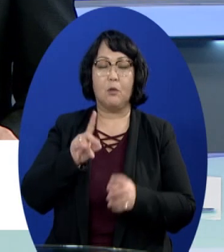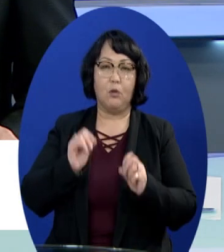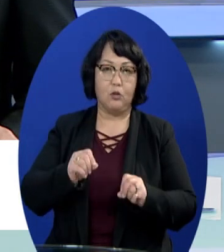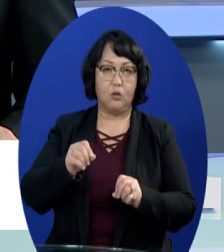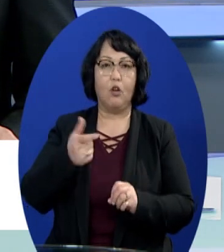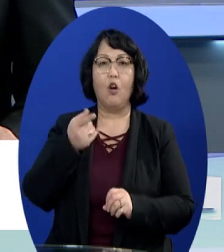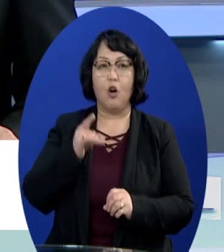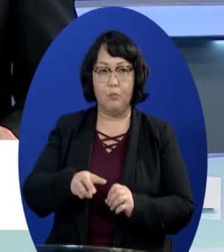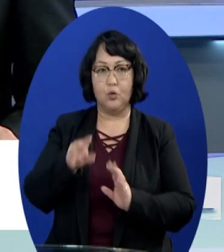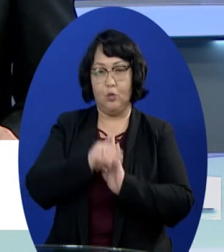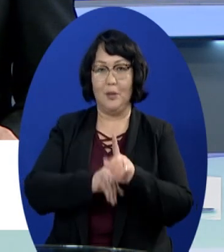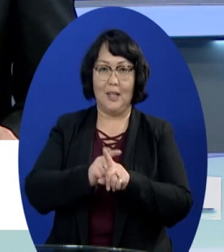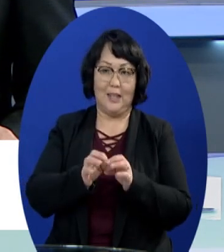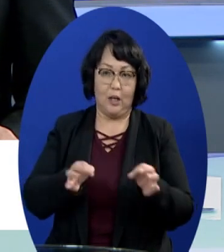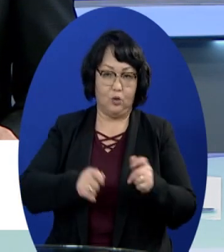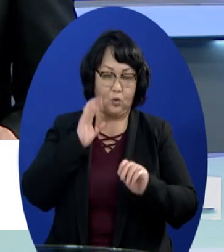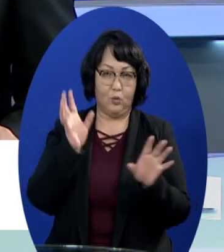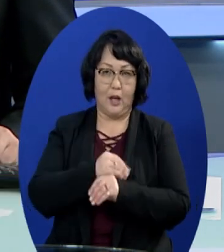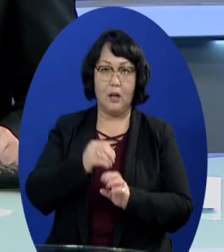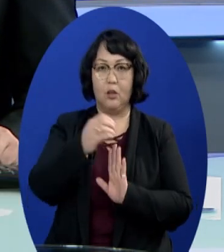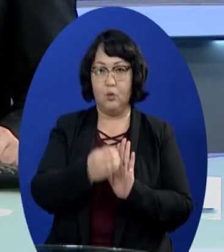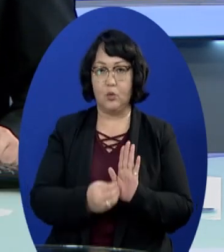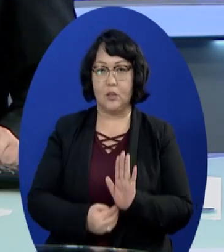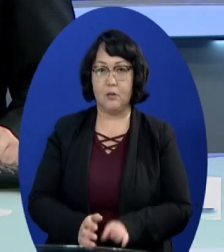наривчлан зохицуулахар тусгасан байна.